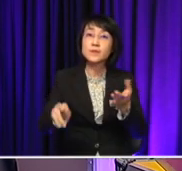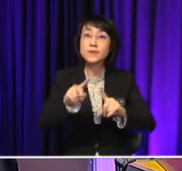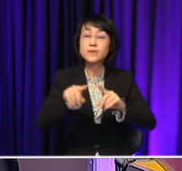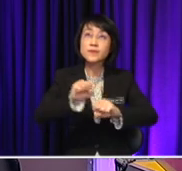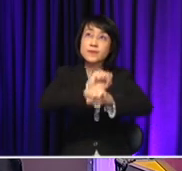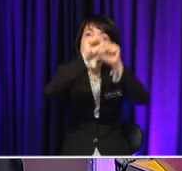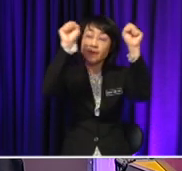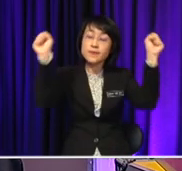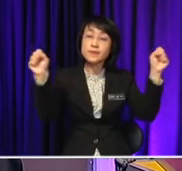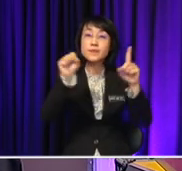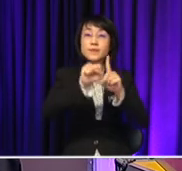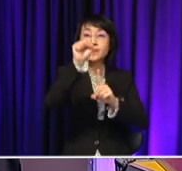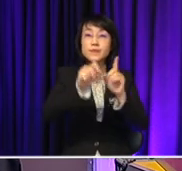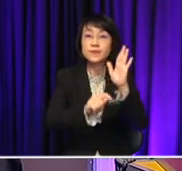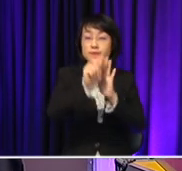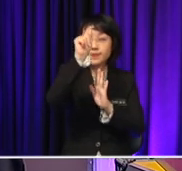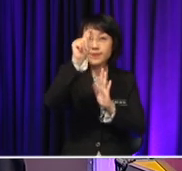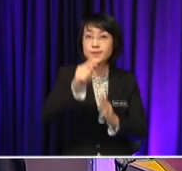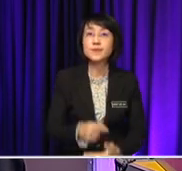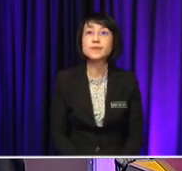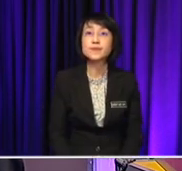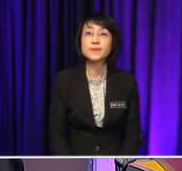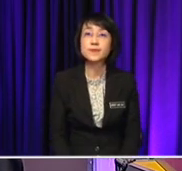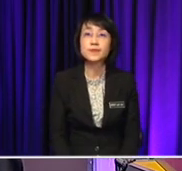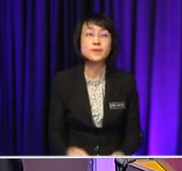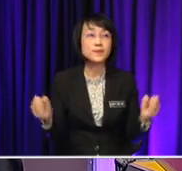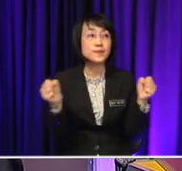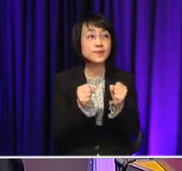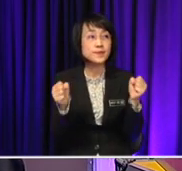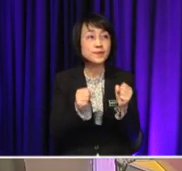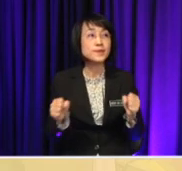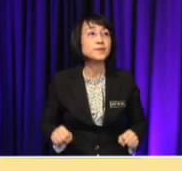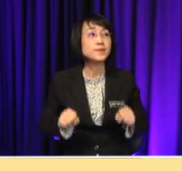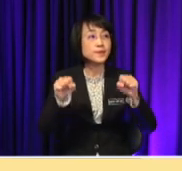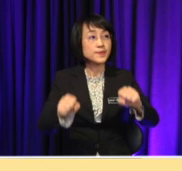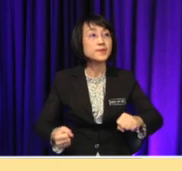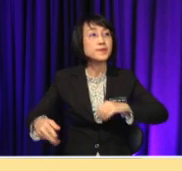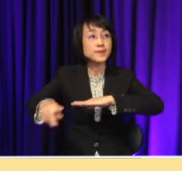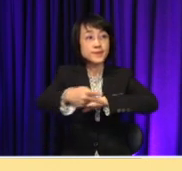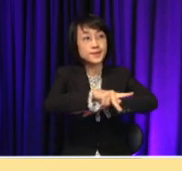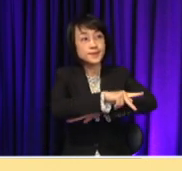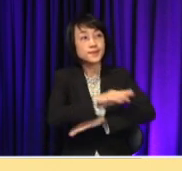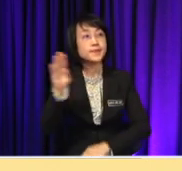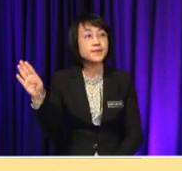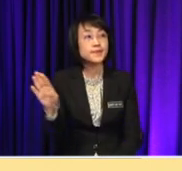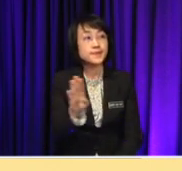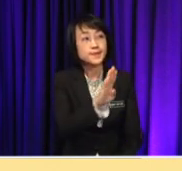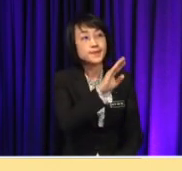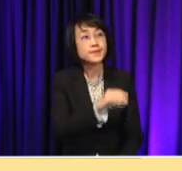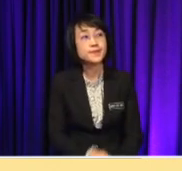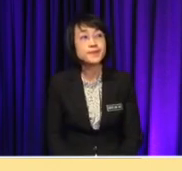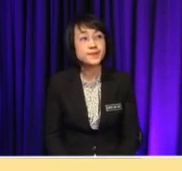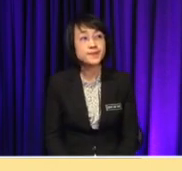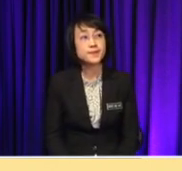tinggi karena faktor-faktor tertentulah Oke sejuk sederhana musim panas sudah ada panas sekitar 17